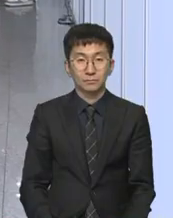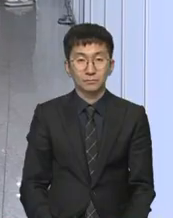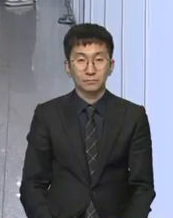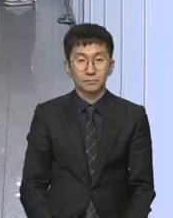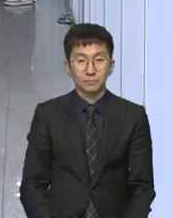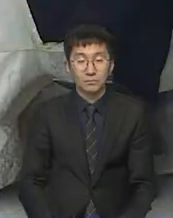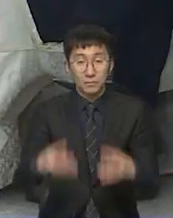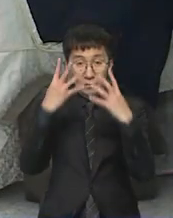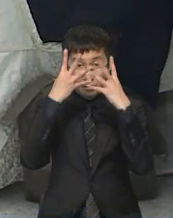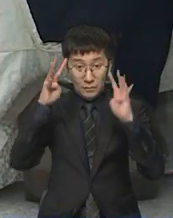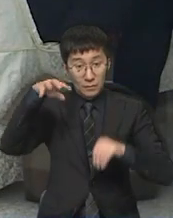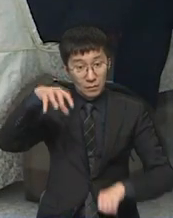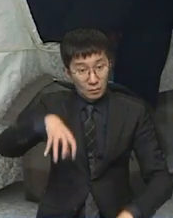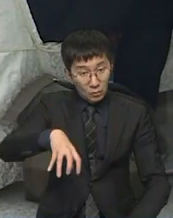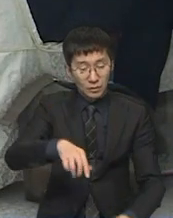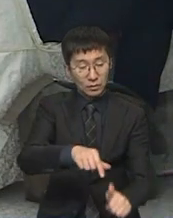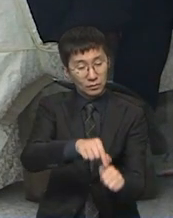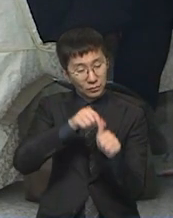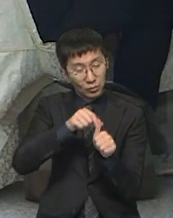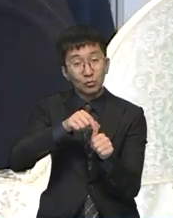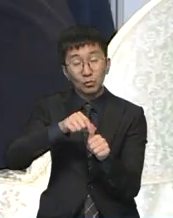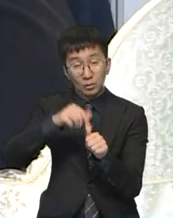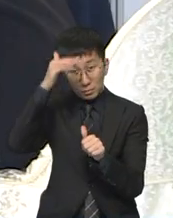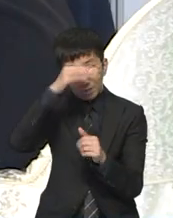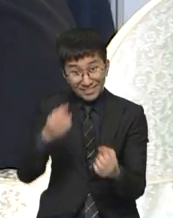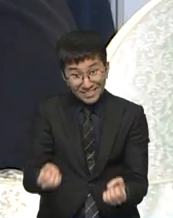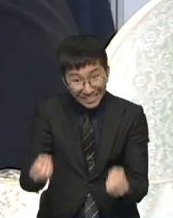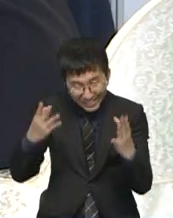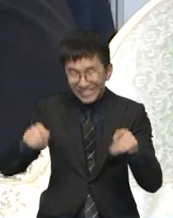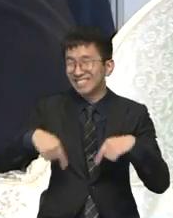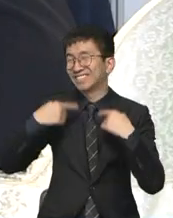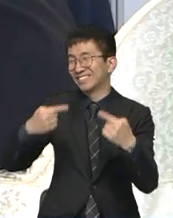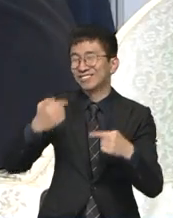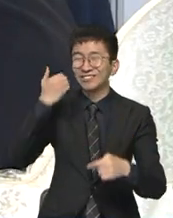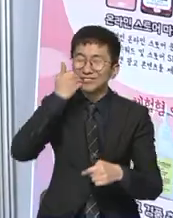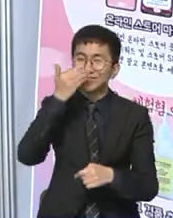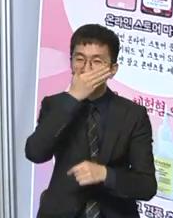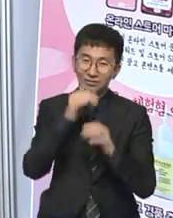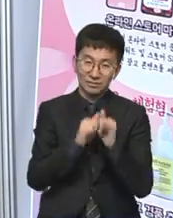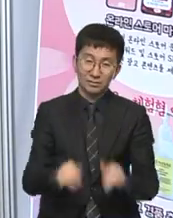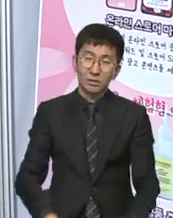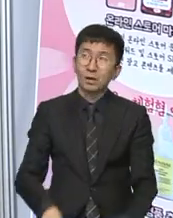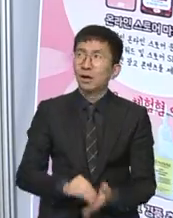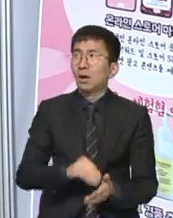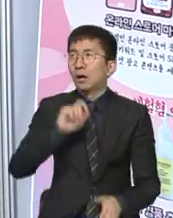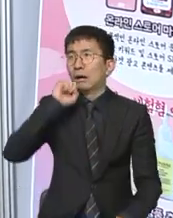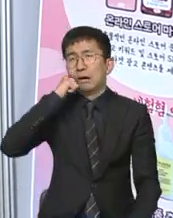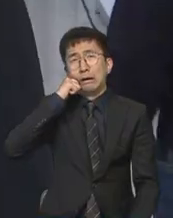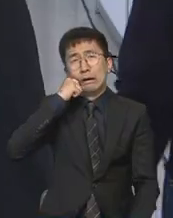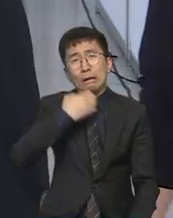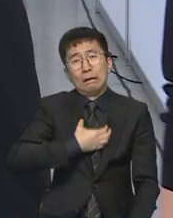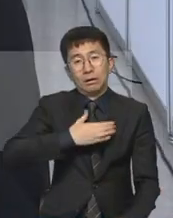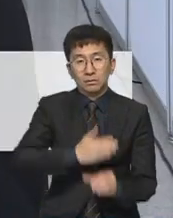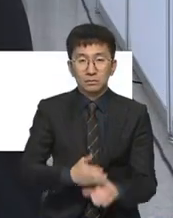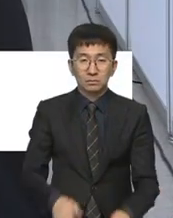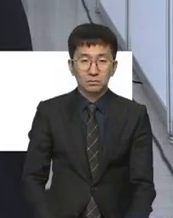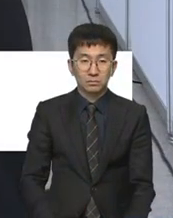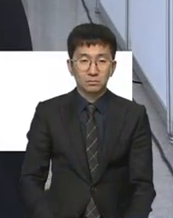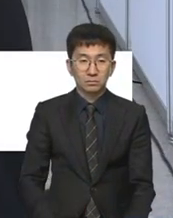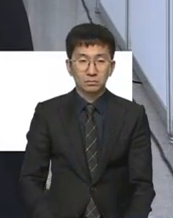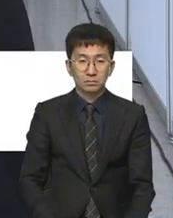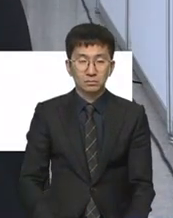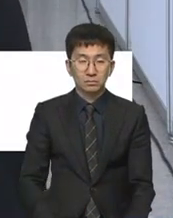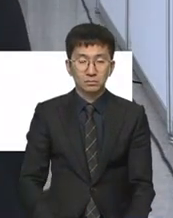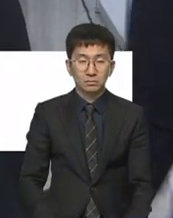한 대학교의 지역 우수 기업 채용 박람회를 찾은 취업 준비생들. 좁아진 취업문이 걱정입니다. 상시 채용이다